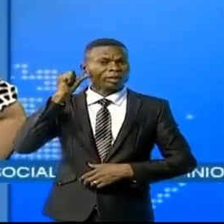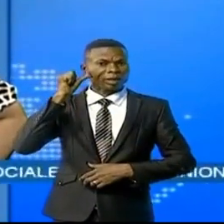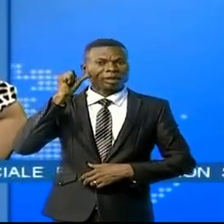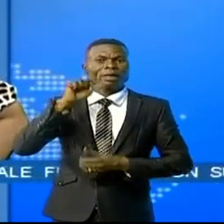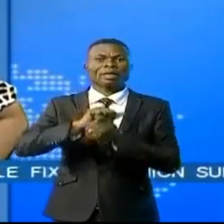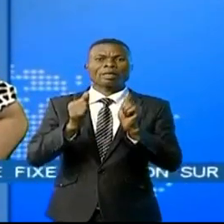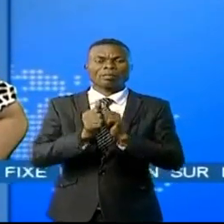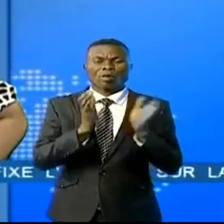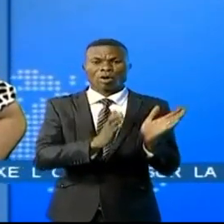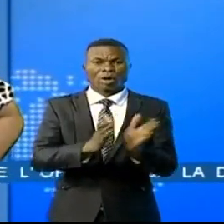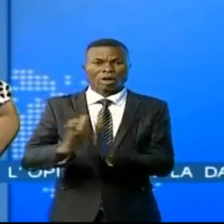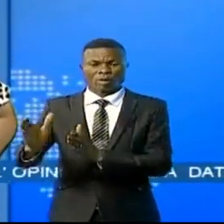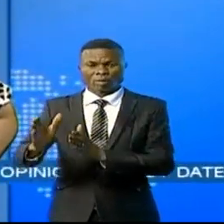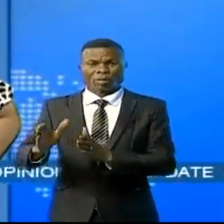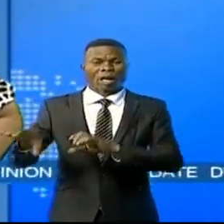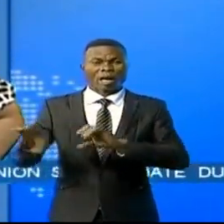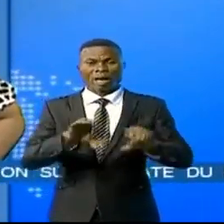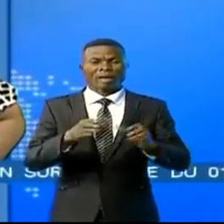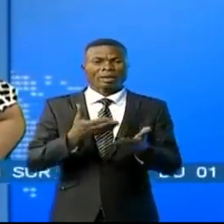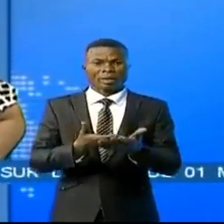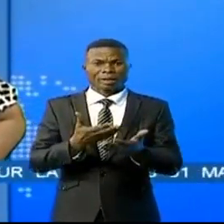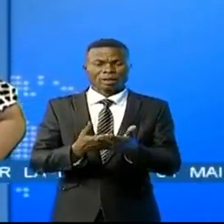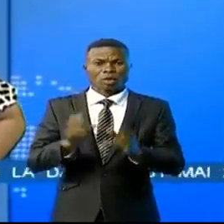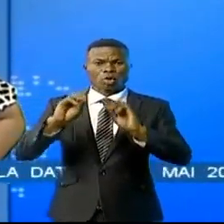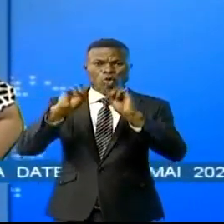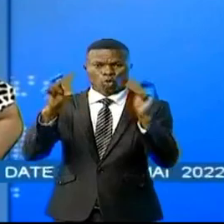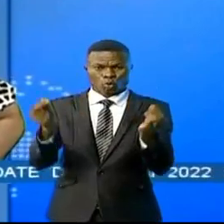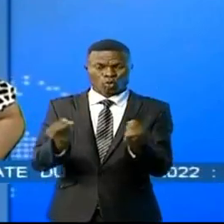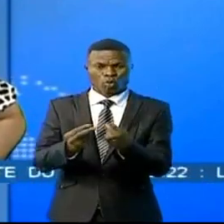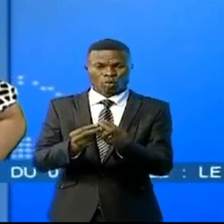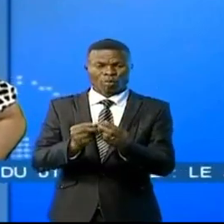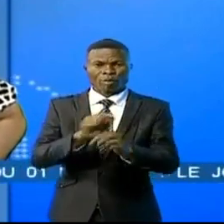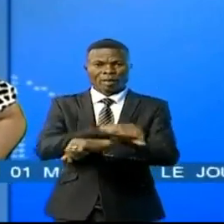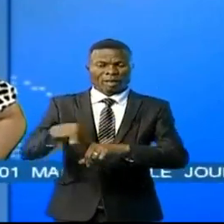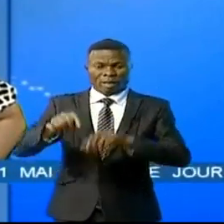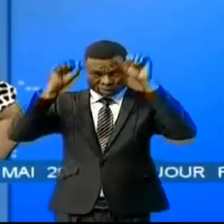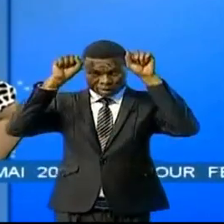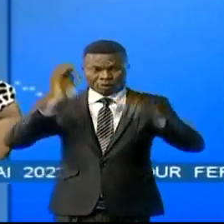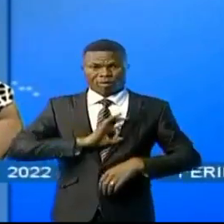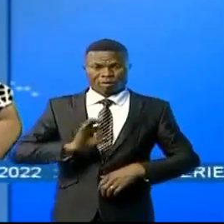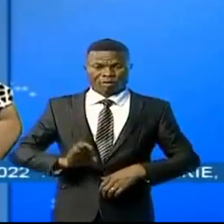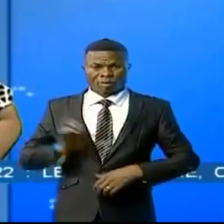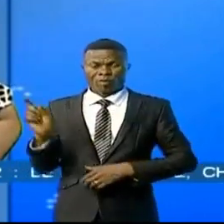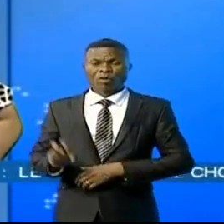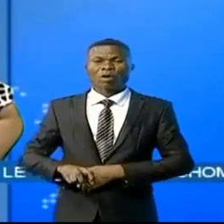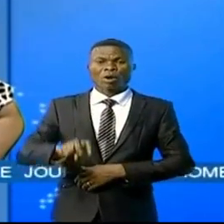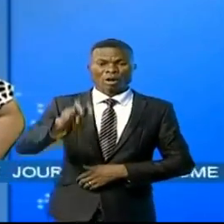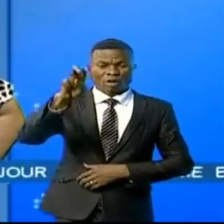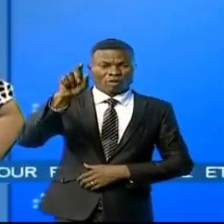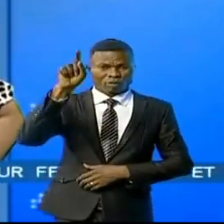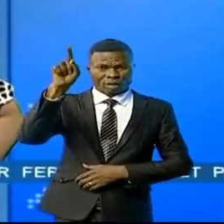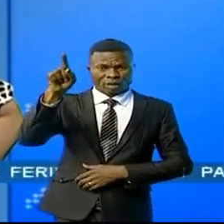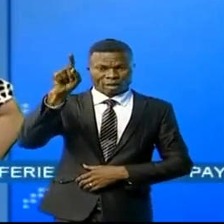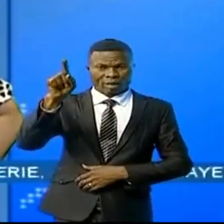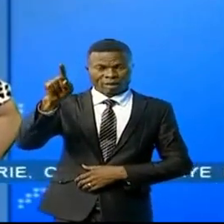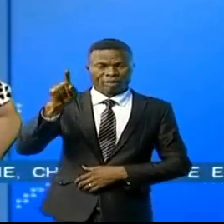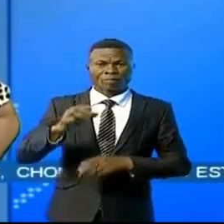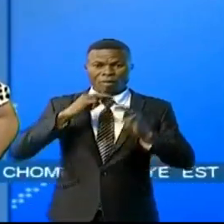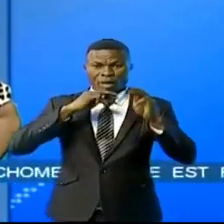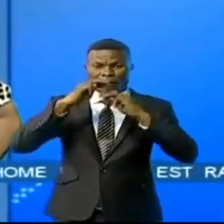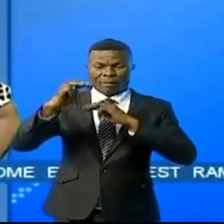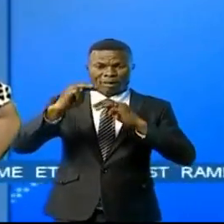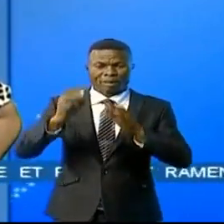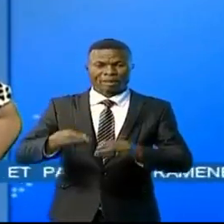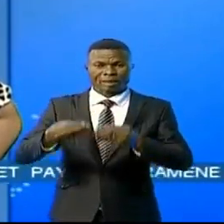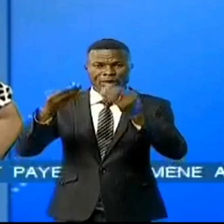de préparatifs de cet événement, une délégation de la présidence de la République démocratique du Congo était porteuse d'un message